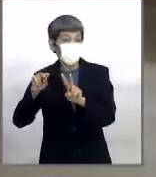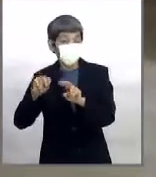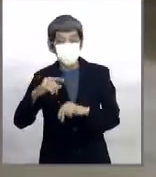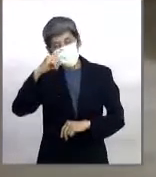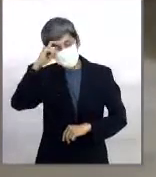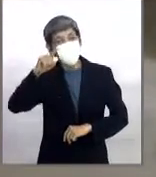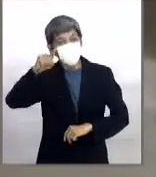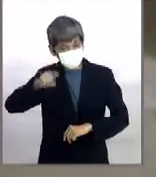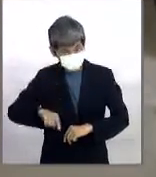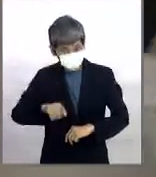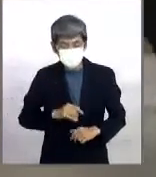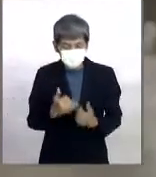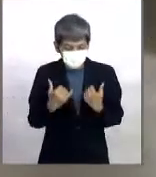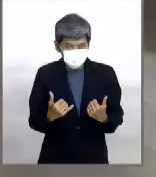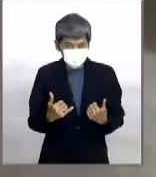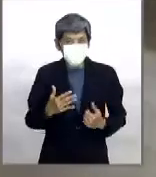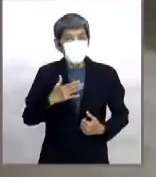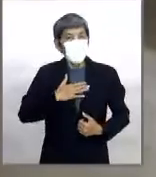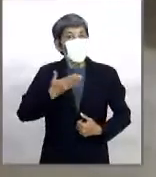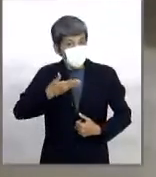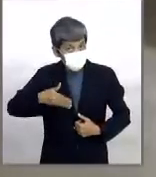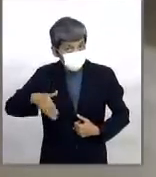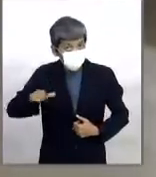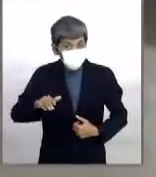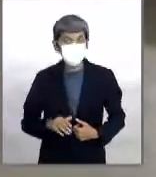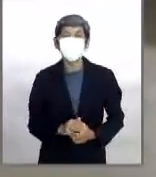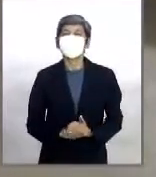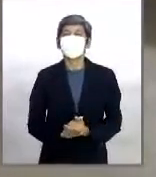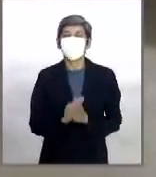14:30 น.ทุกวันเสาร์ค่ะสำหรับวันนี้มายขอลาไปก่อนนะคะ